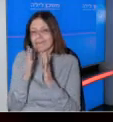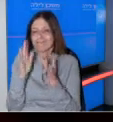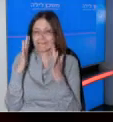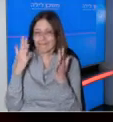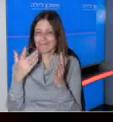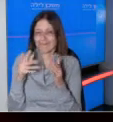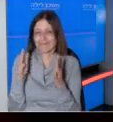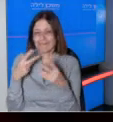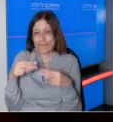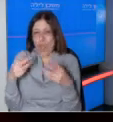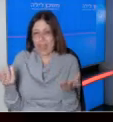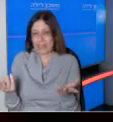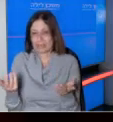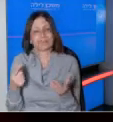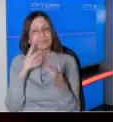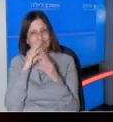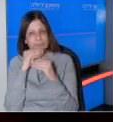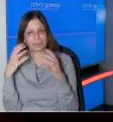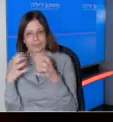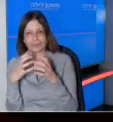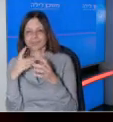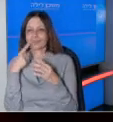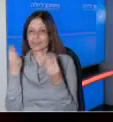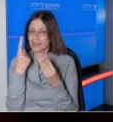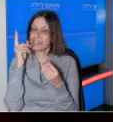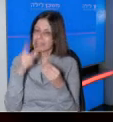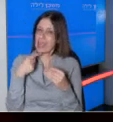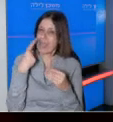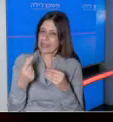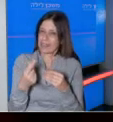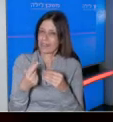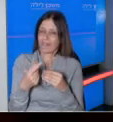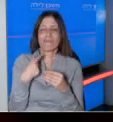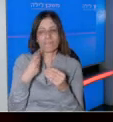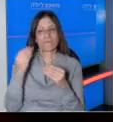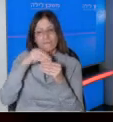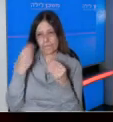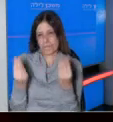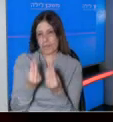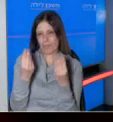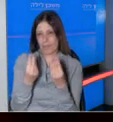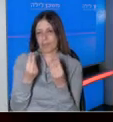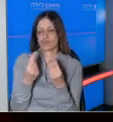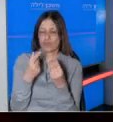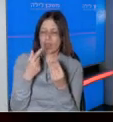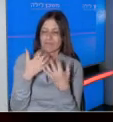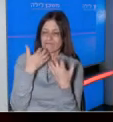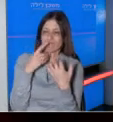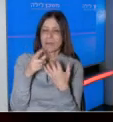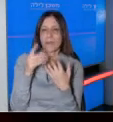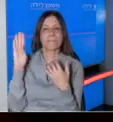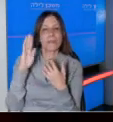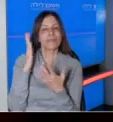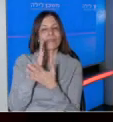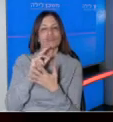בוא נדבר על מפלגות. רק דבר אחד צריך להגיד, אודי, אני רוצה רק להוסיף משהו לתוך המיקס הזה. בנימין נתניהו